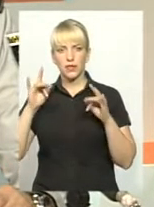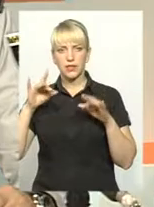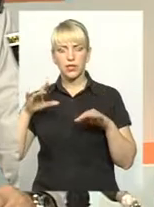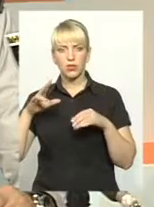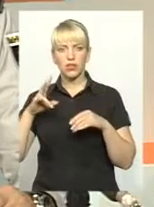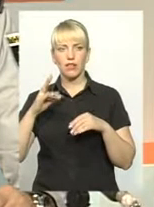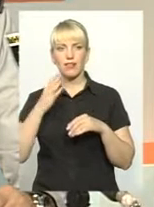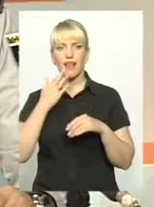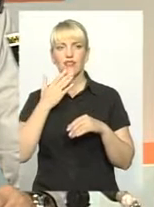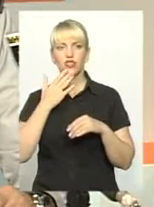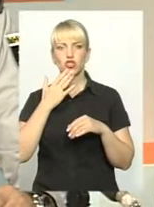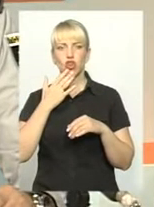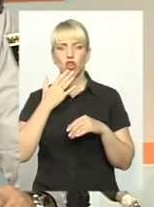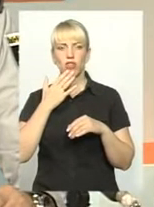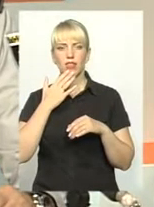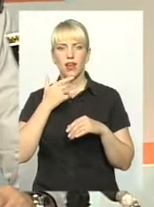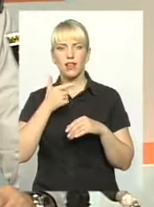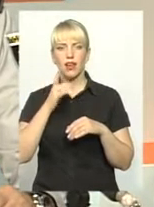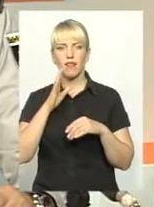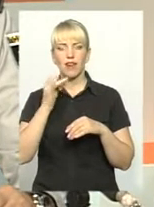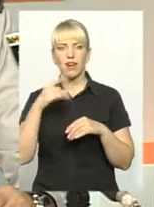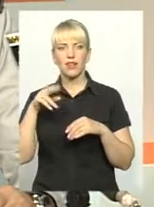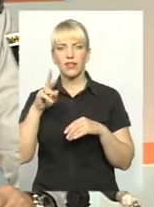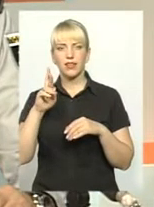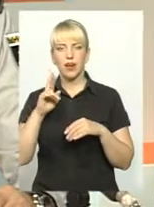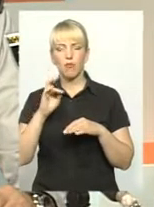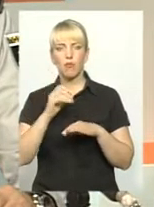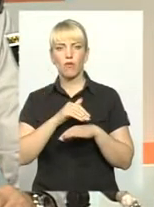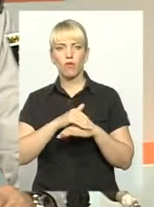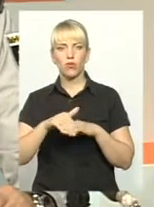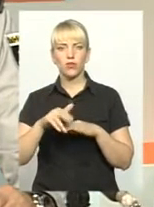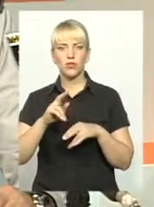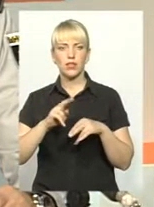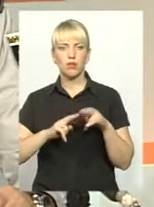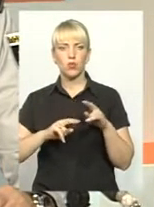Національної гвардії, Хмельницькліфта по вулиці Будівельників?